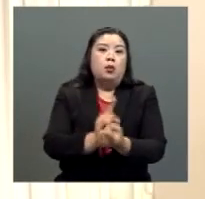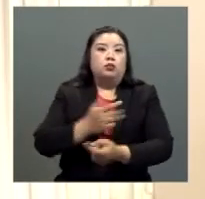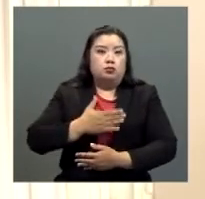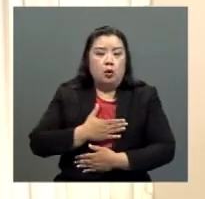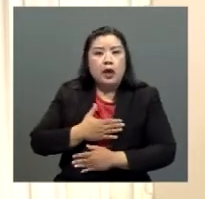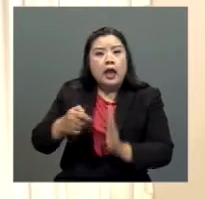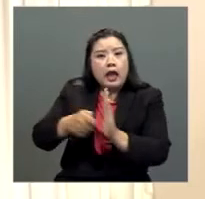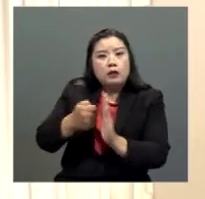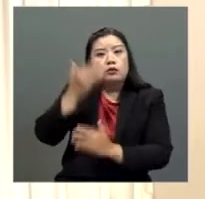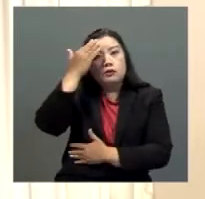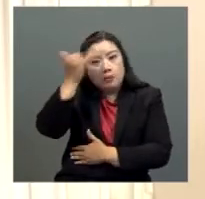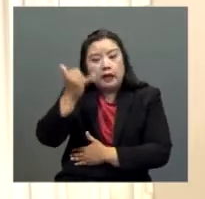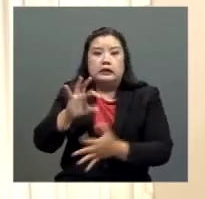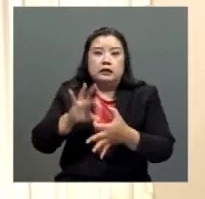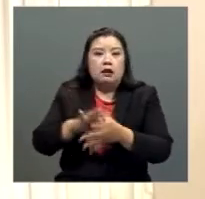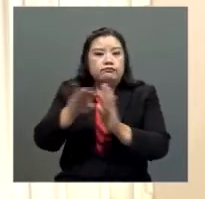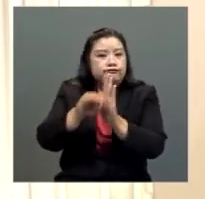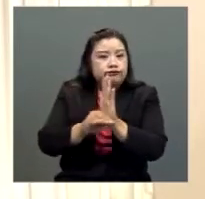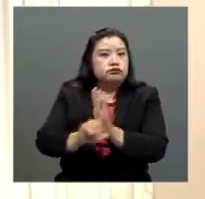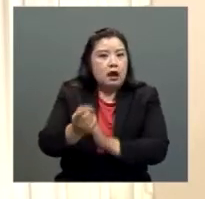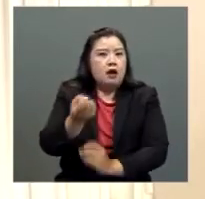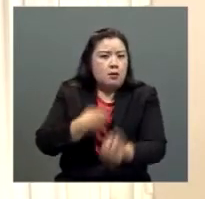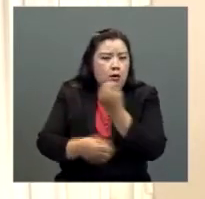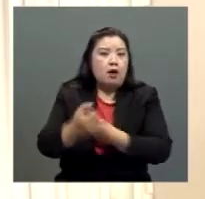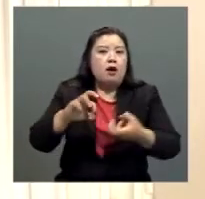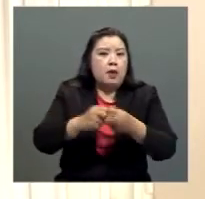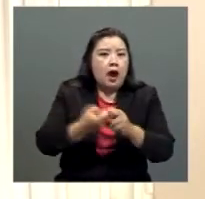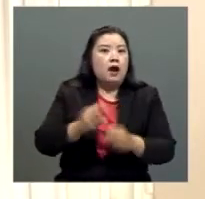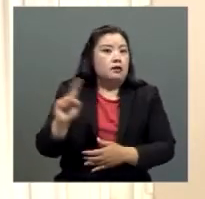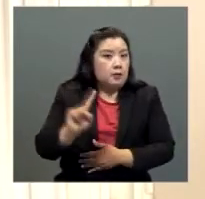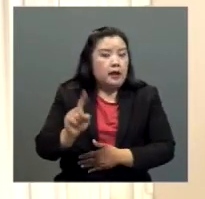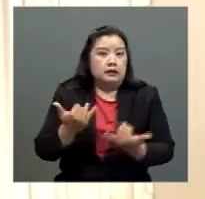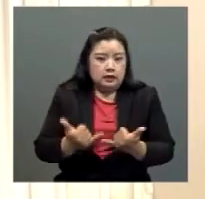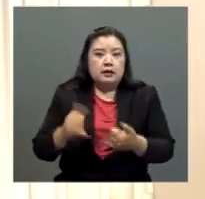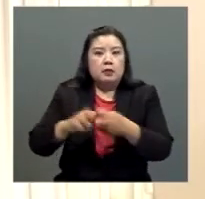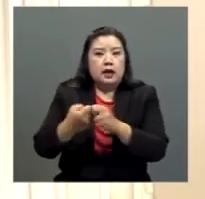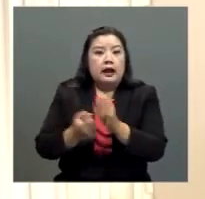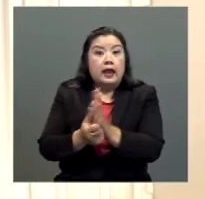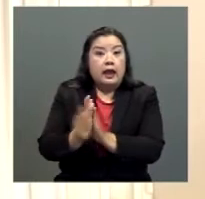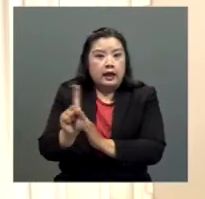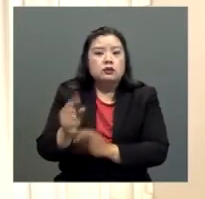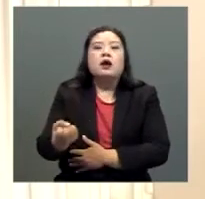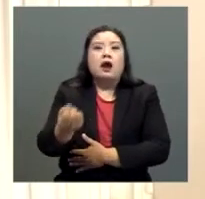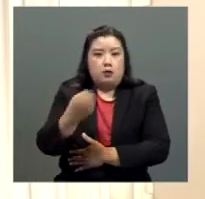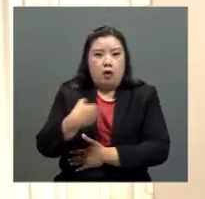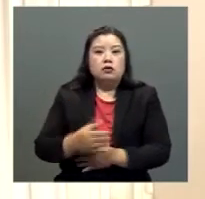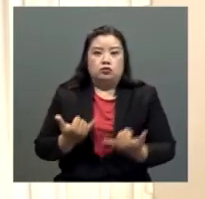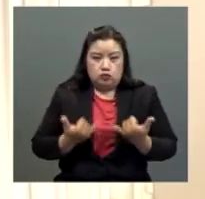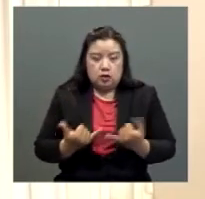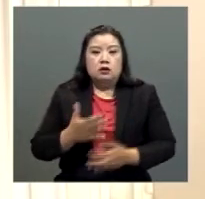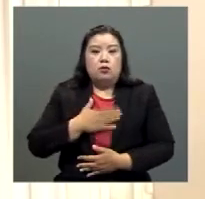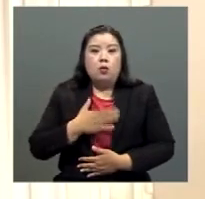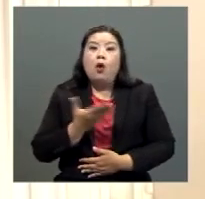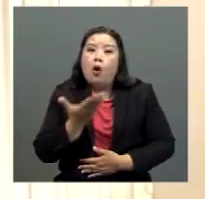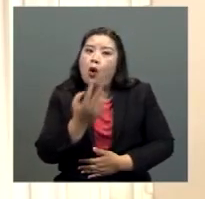ที่มาที่ไปและเหตุการณ์ทั้งหมดให้ผมทราบว่าปัญหามันเกิดจากอะไรและจะแก้ไขอย่างไรนะครับก็คงจะฝากไว้ให้ติดต